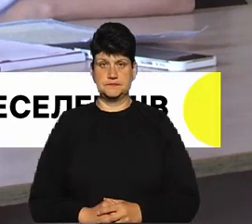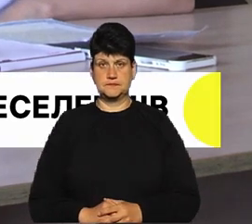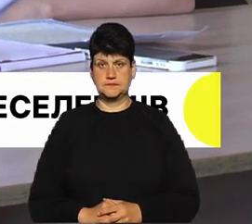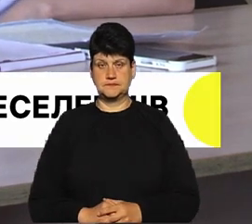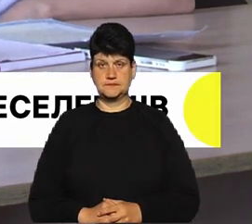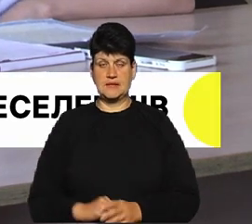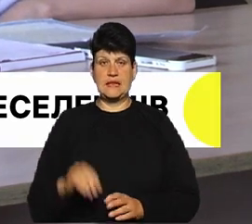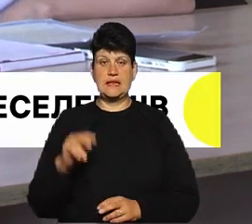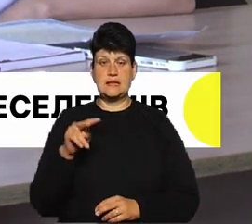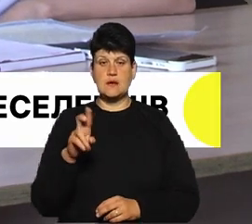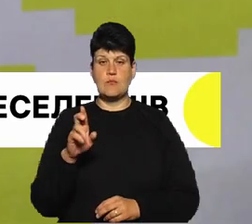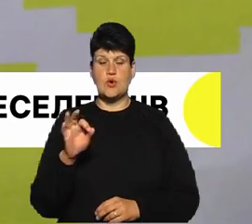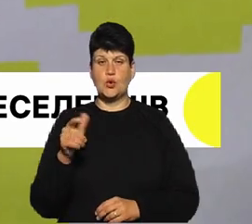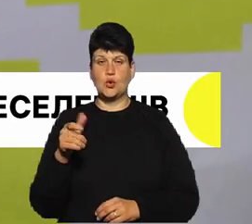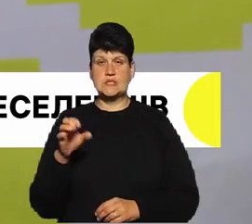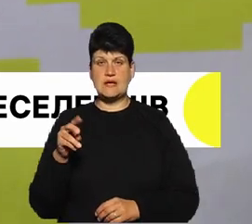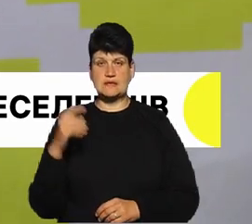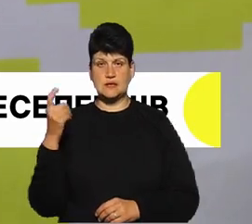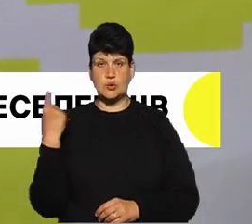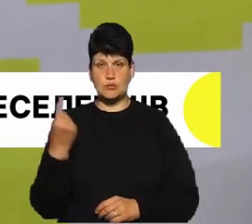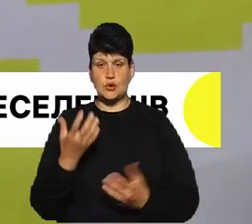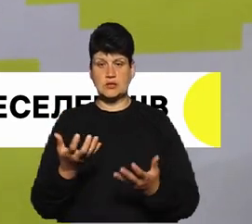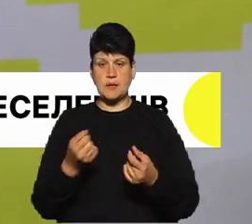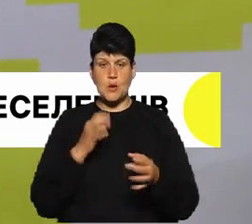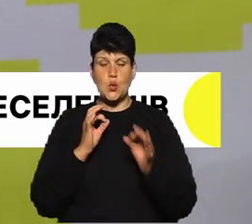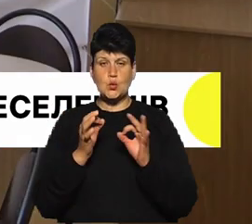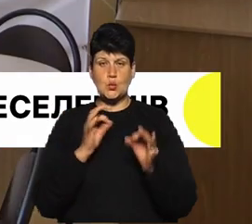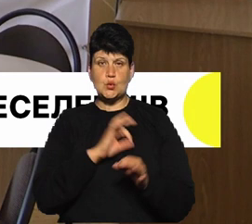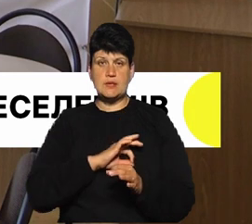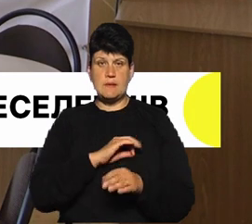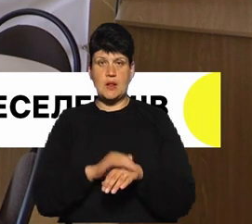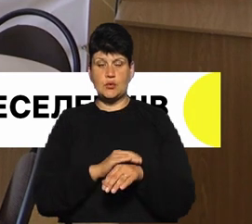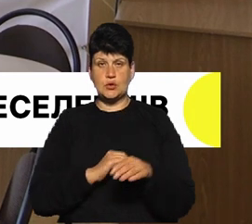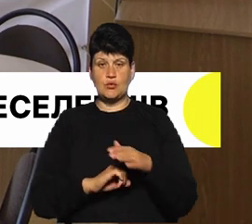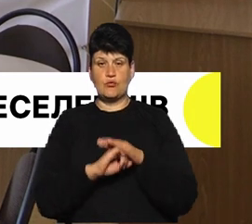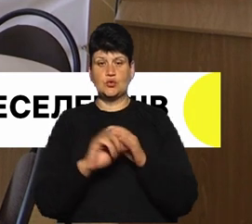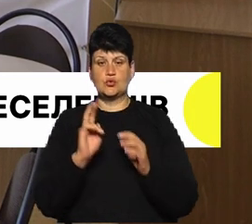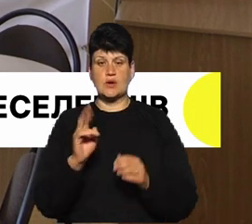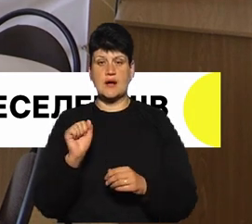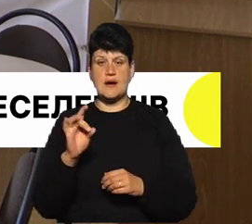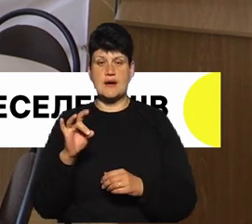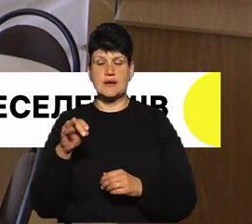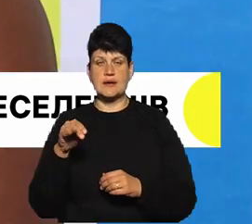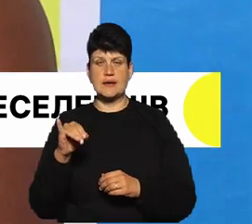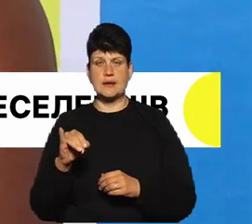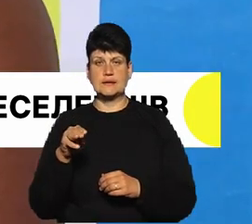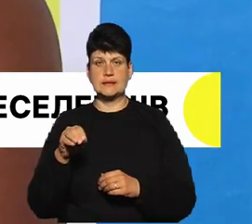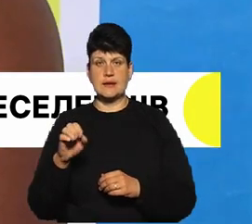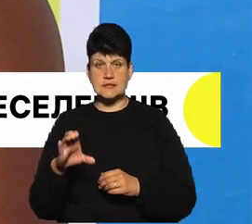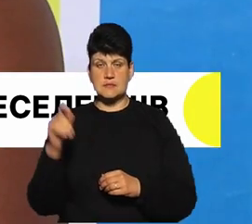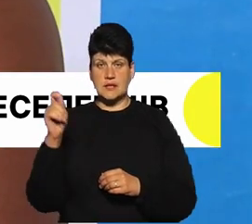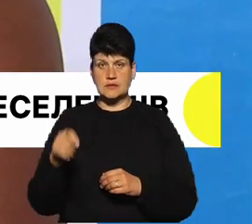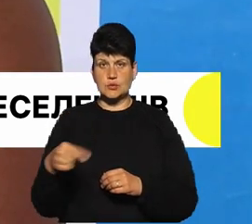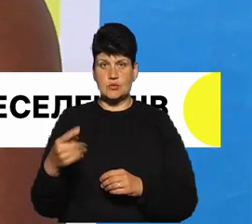Лариса Богуславська з Харківщини отримує консультацію у юристки благодійного фонду «Карітас». Жінка каже, приїхала на Тернопільщину разом